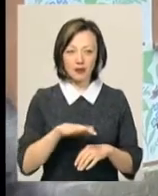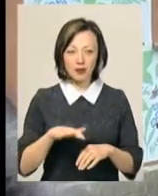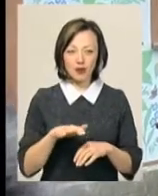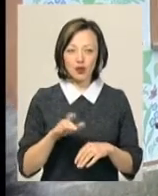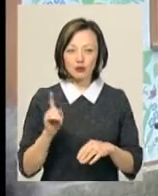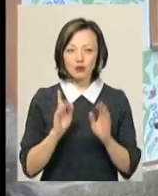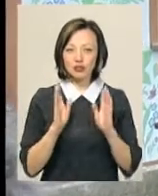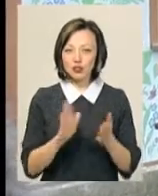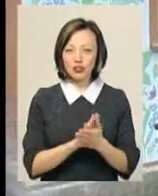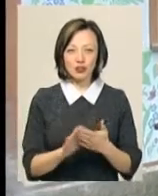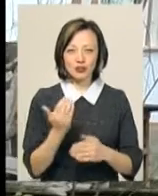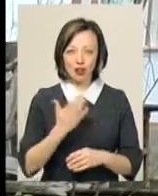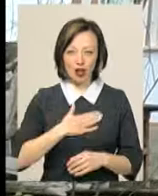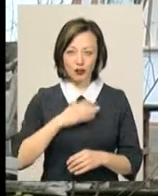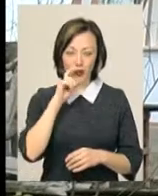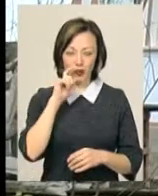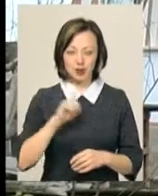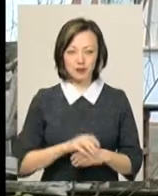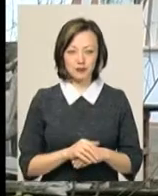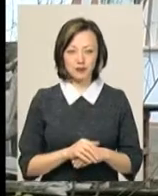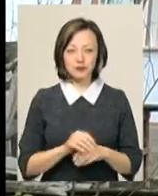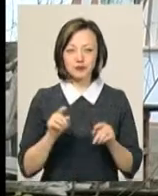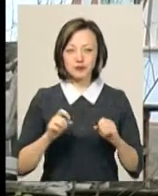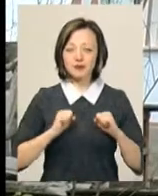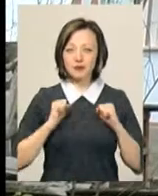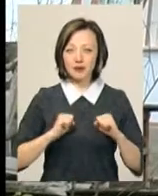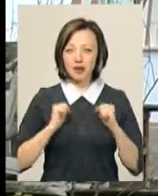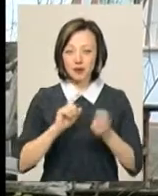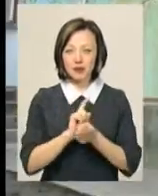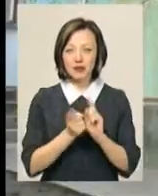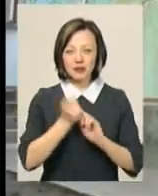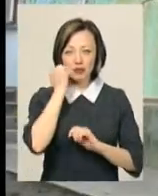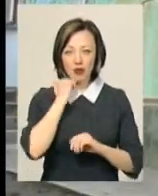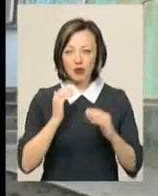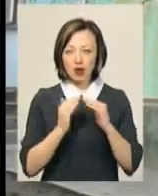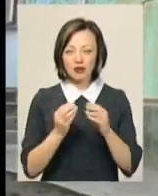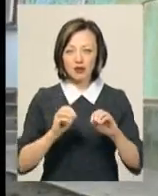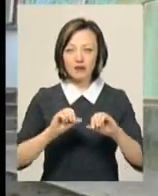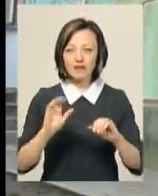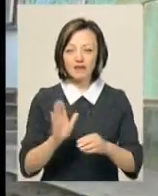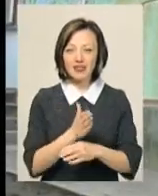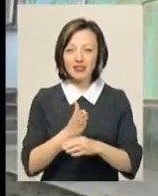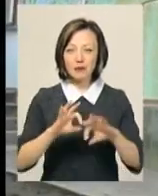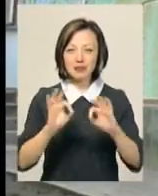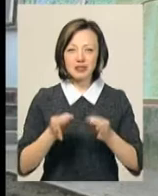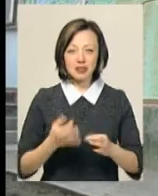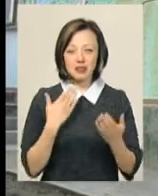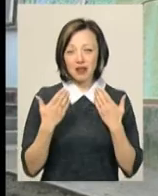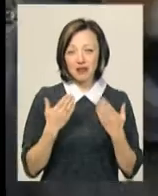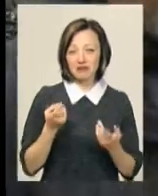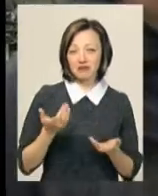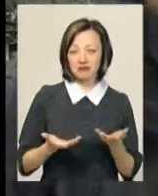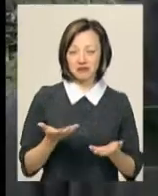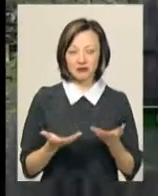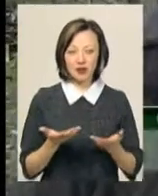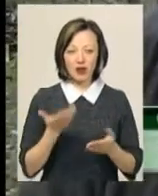щоб суто українське, наше. Збережани до намагань господаря перетворити стару хату на автентичний витвір мистецтва ставилися, зізнаються, скептично.